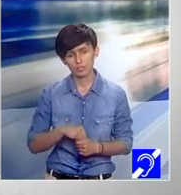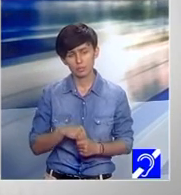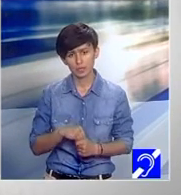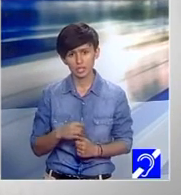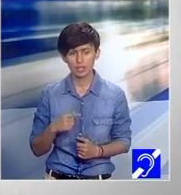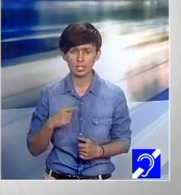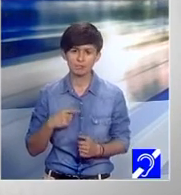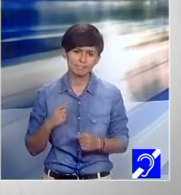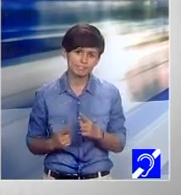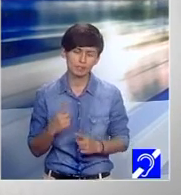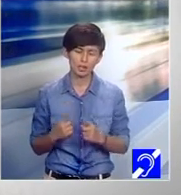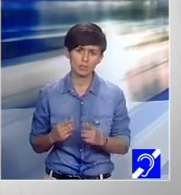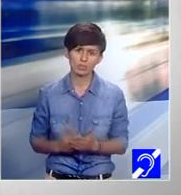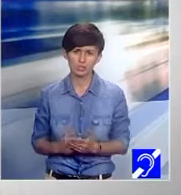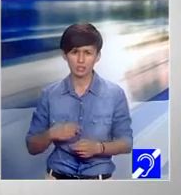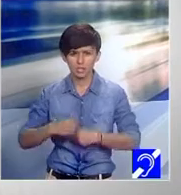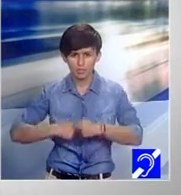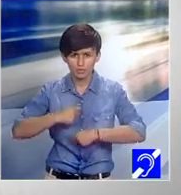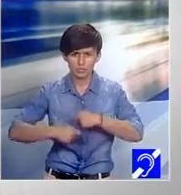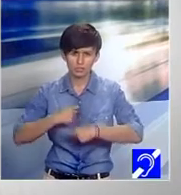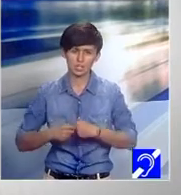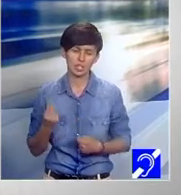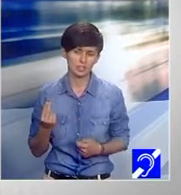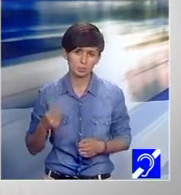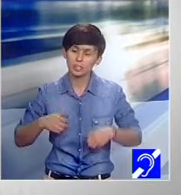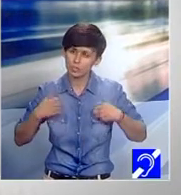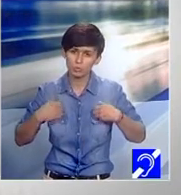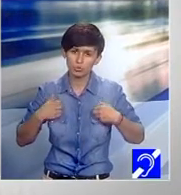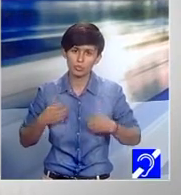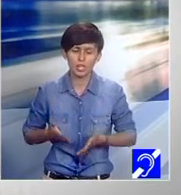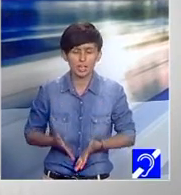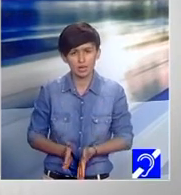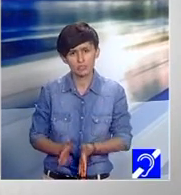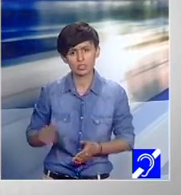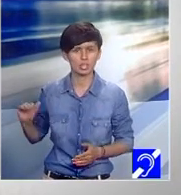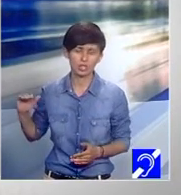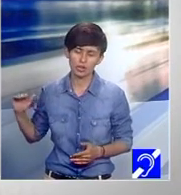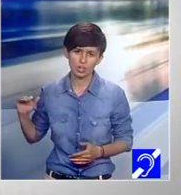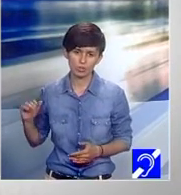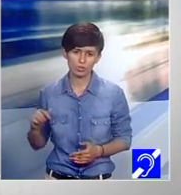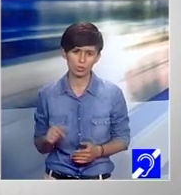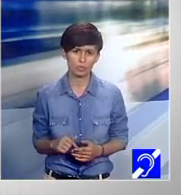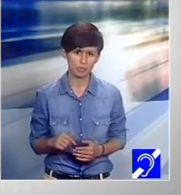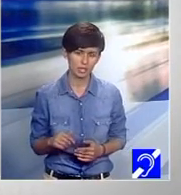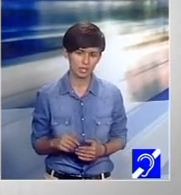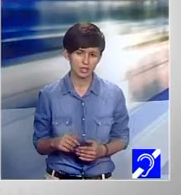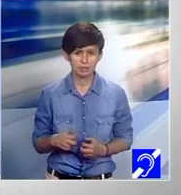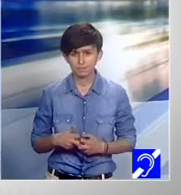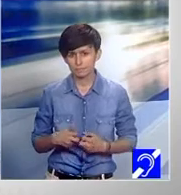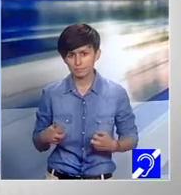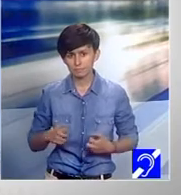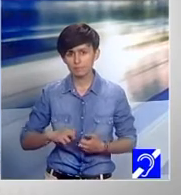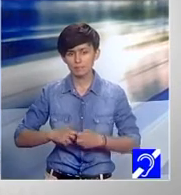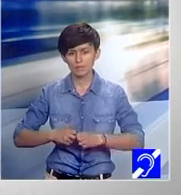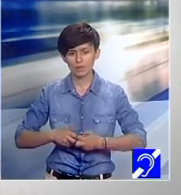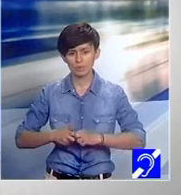meargă firesc, cu bucurie, nu, venirii pe lumea nou-născutului, iau... Fără niciun fel de probleme, fără niciun fel